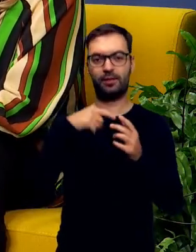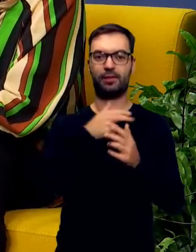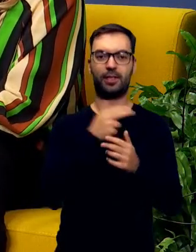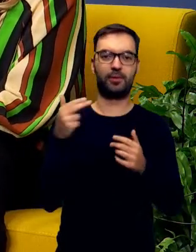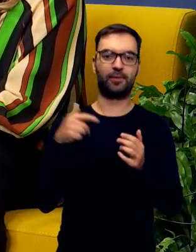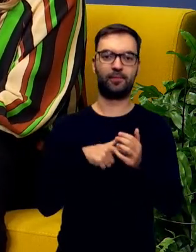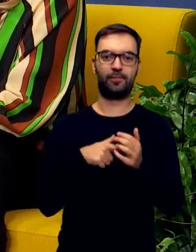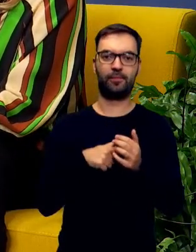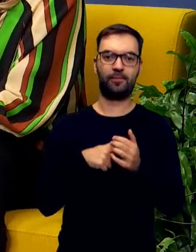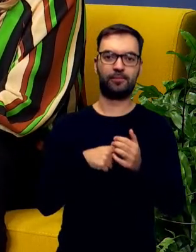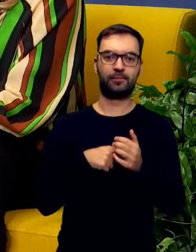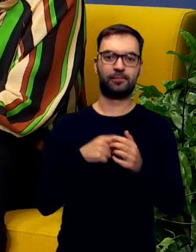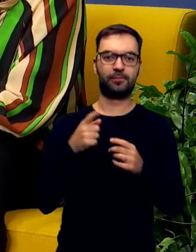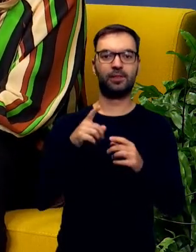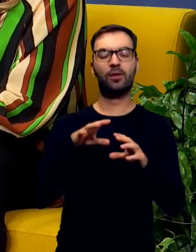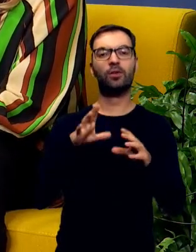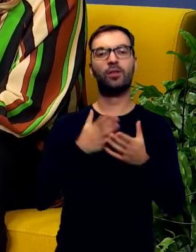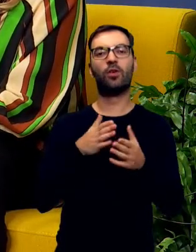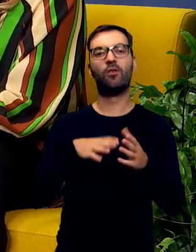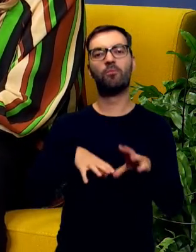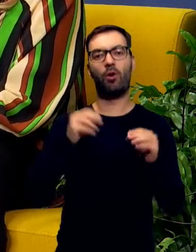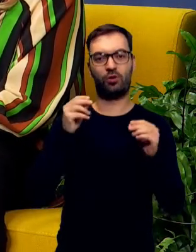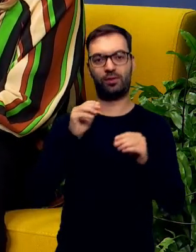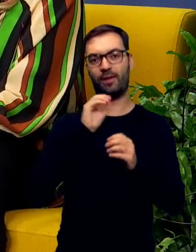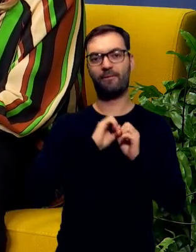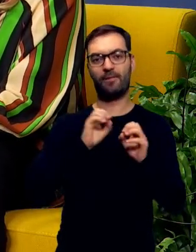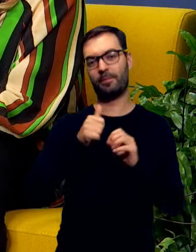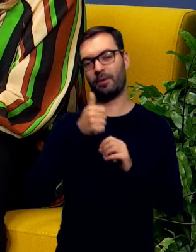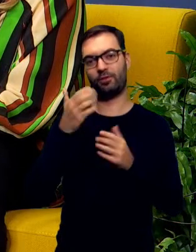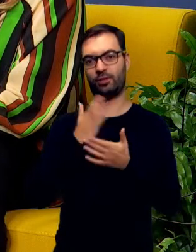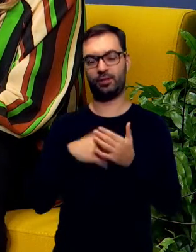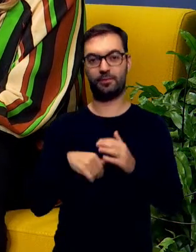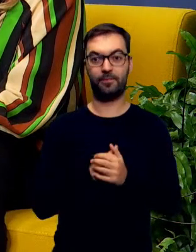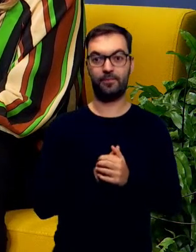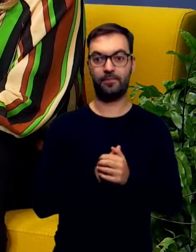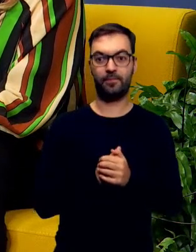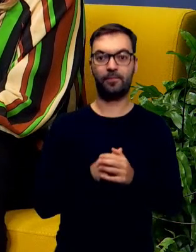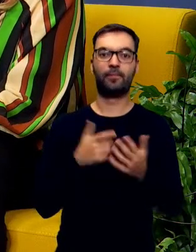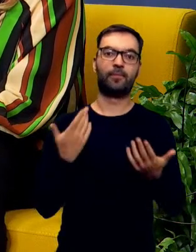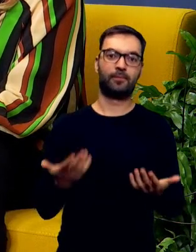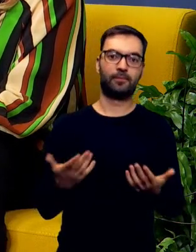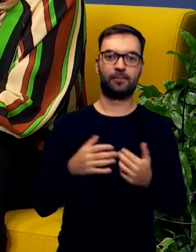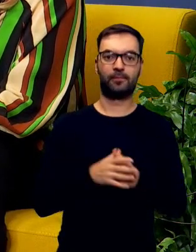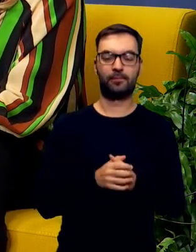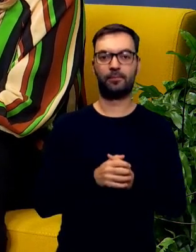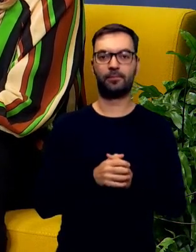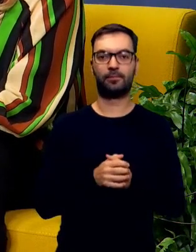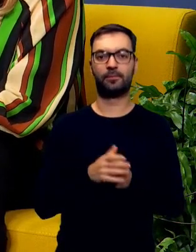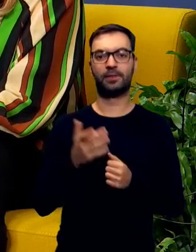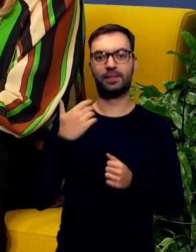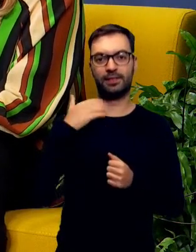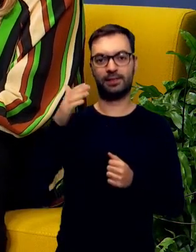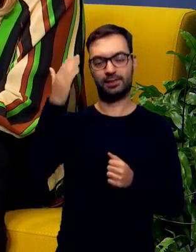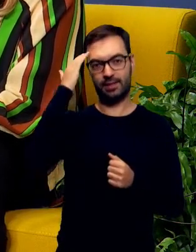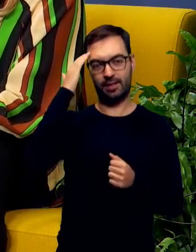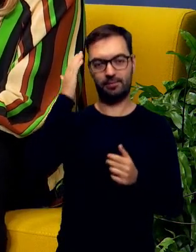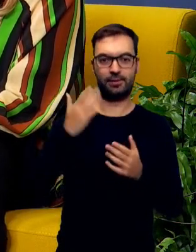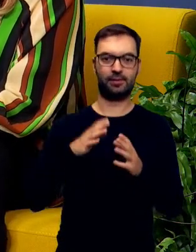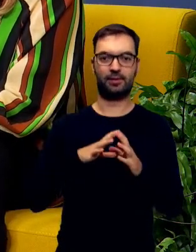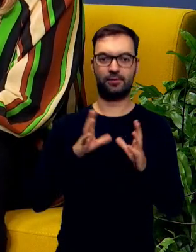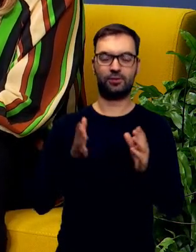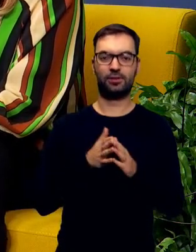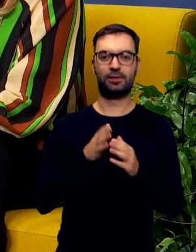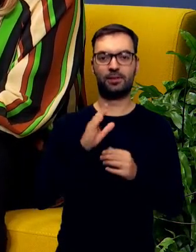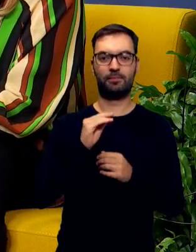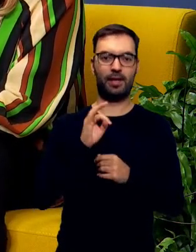nad tematami, które były zarysowane tylko w pierwszej części. No więc znamy w zasadzie